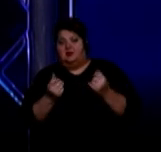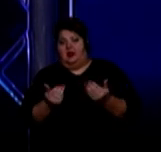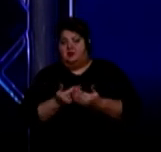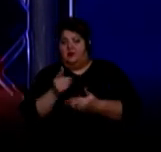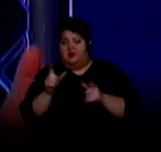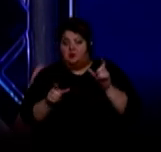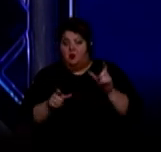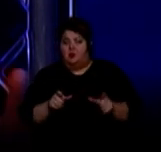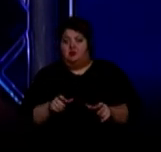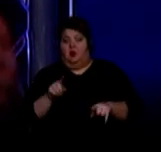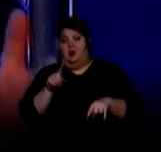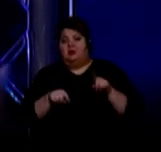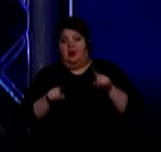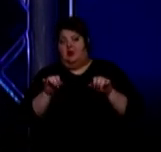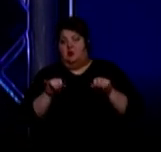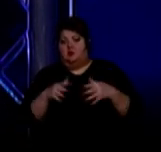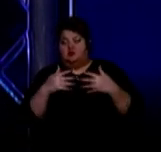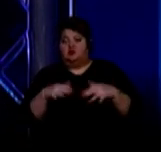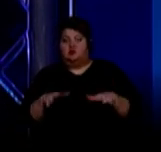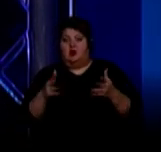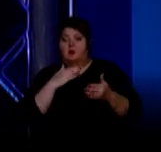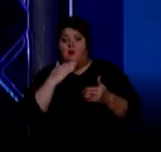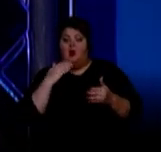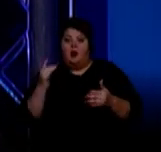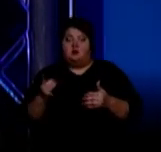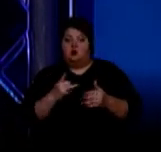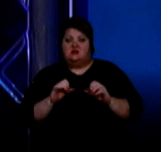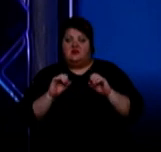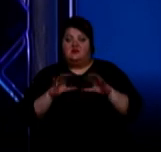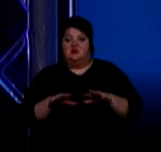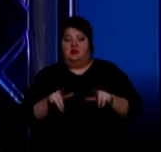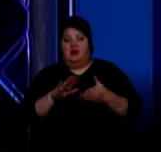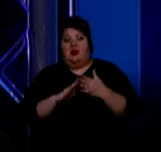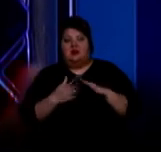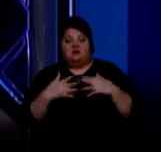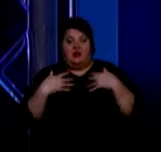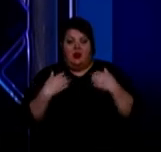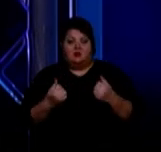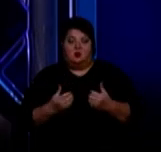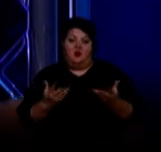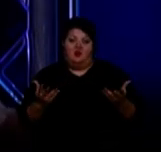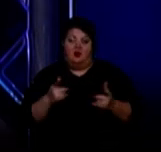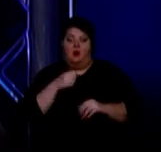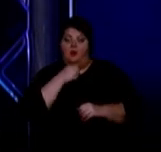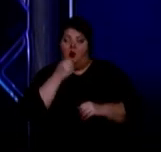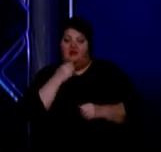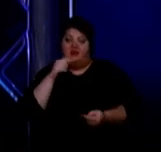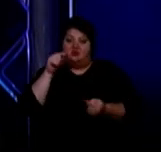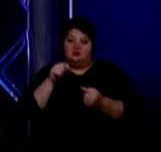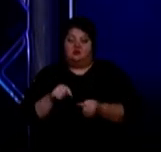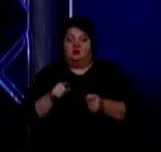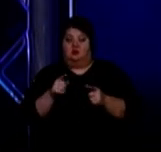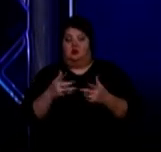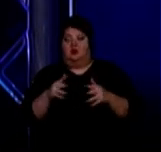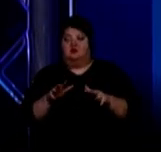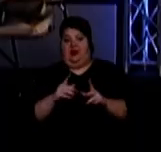донори, деякі можуть уже, які вже багато разів здали, це може бути і стан здоров'я якийсь, може там по віку вже відходять і поповнюються,